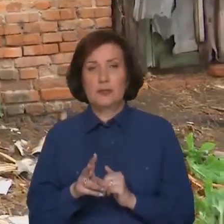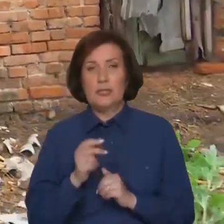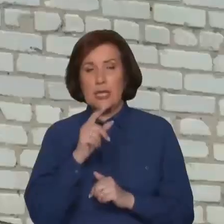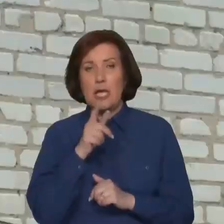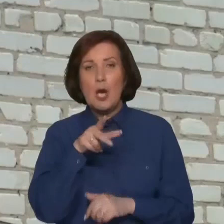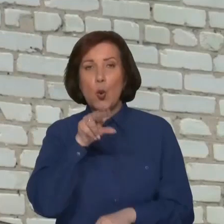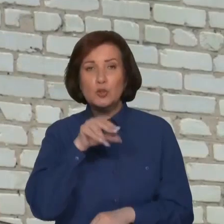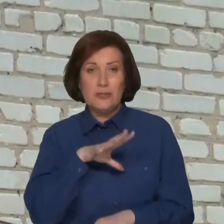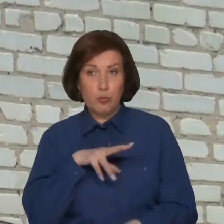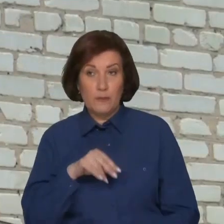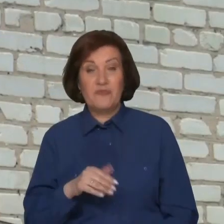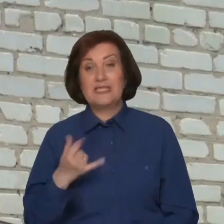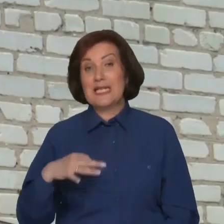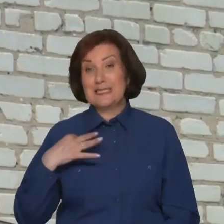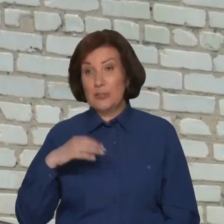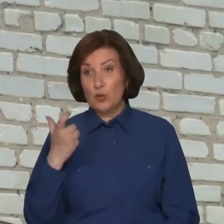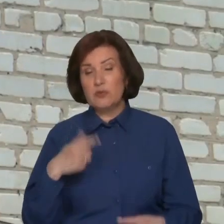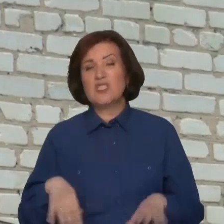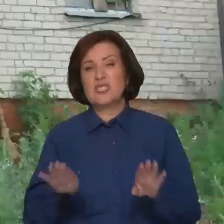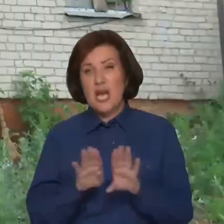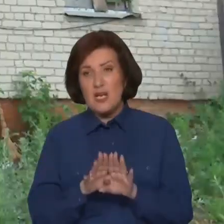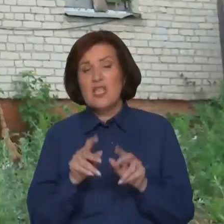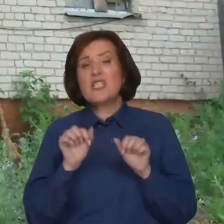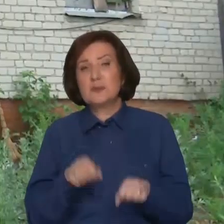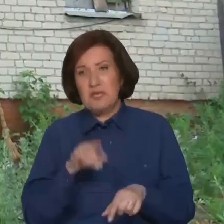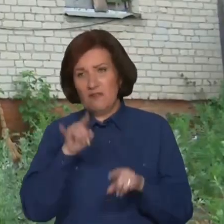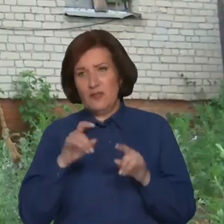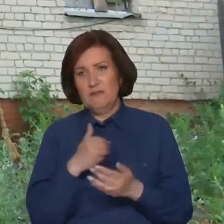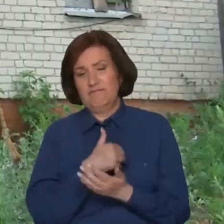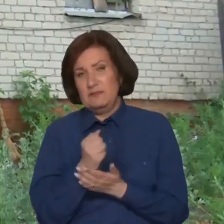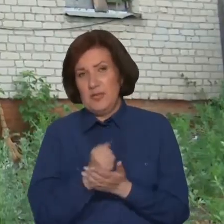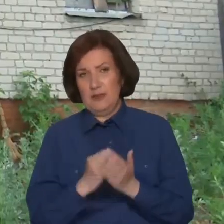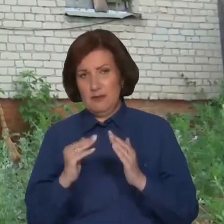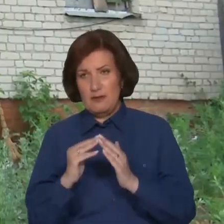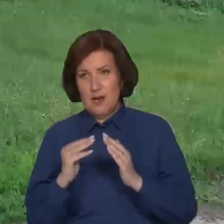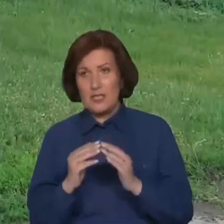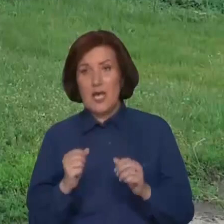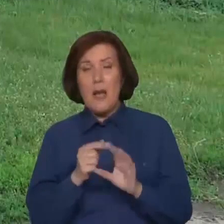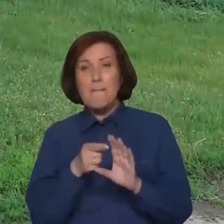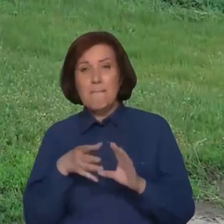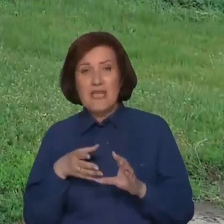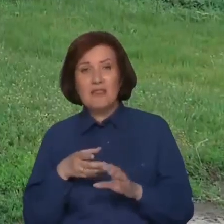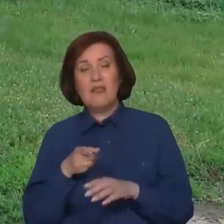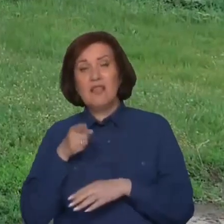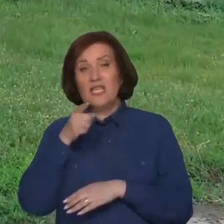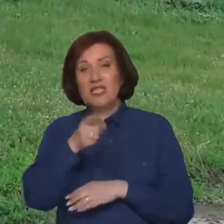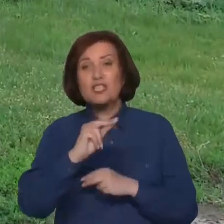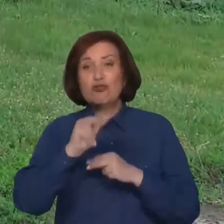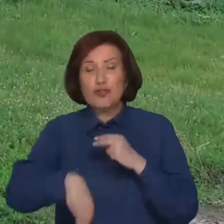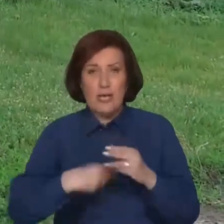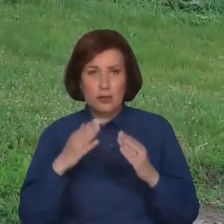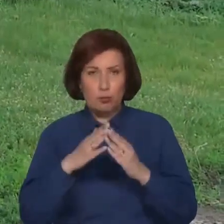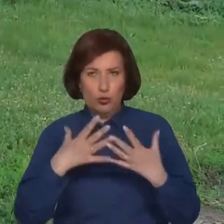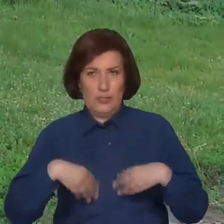гусі були. Зараз син господаря закрив, як зміг, вікна, намагаючись зберегти хату. Міни на це обійстя летіли просто через